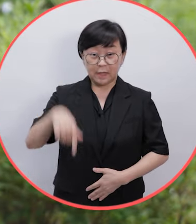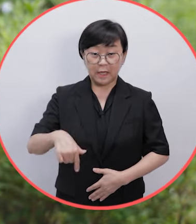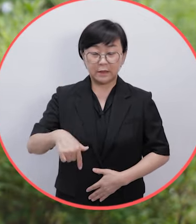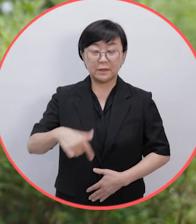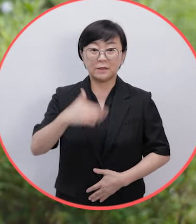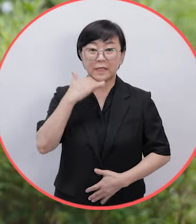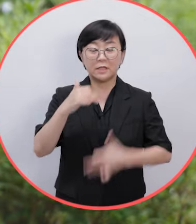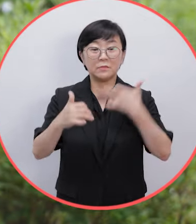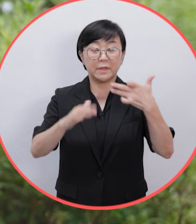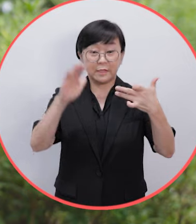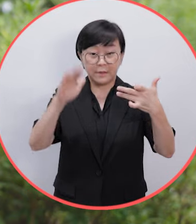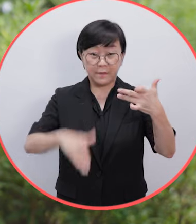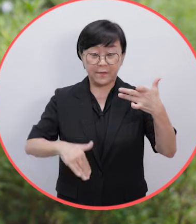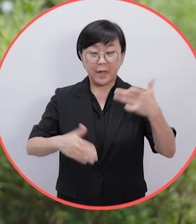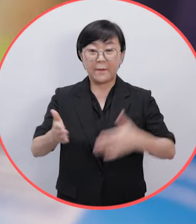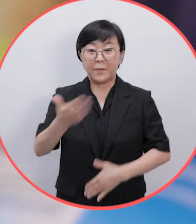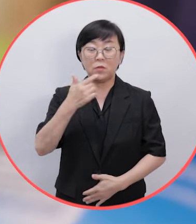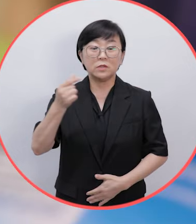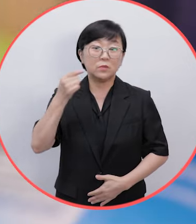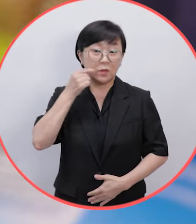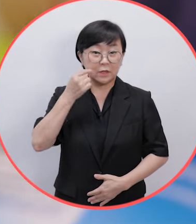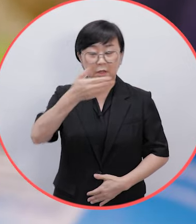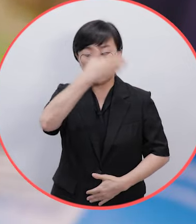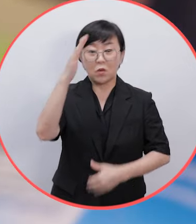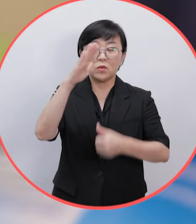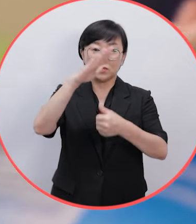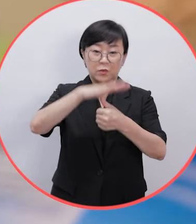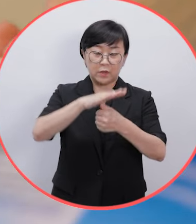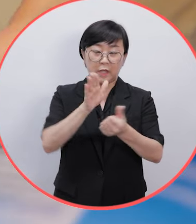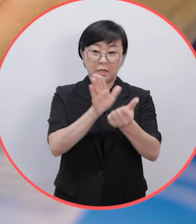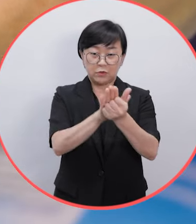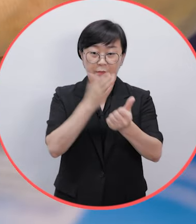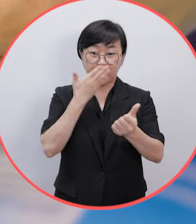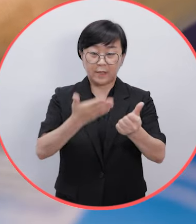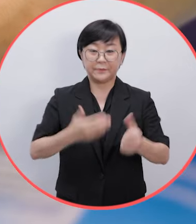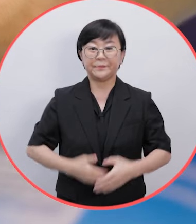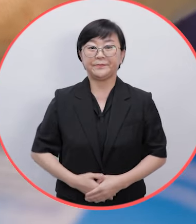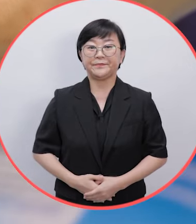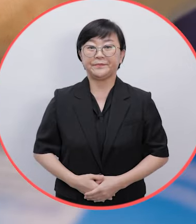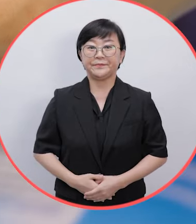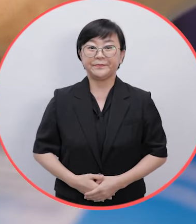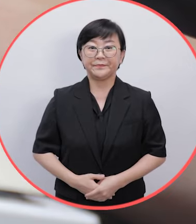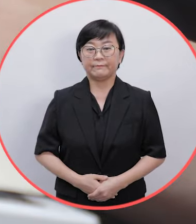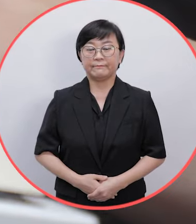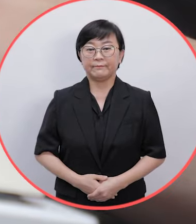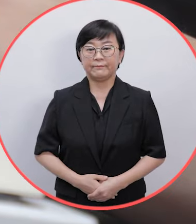아동급식카드는 18세 미만, 결식 우려가 있는 청소년에게 지원됩니다.